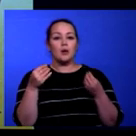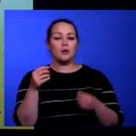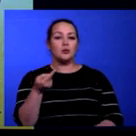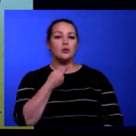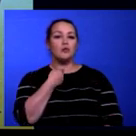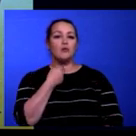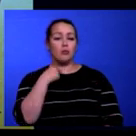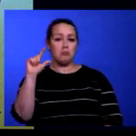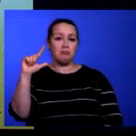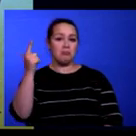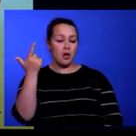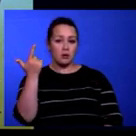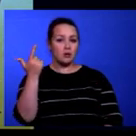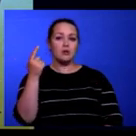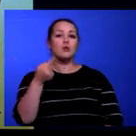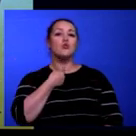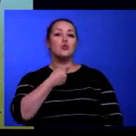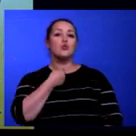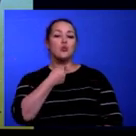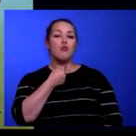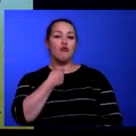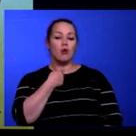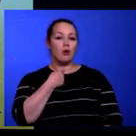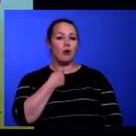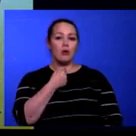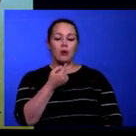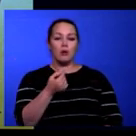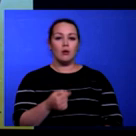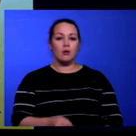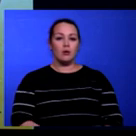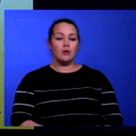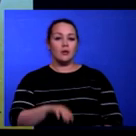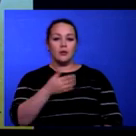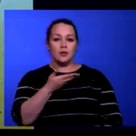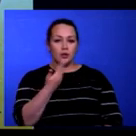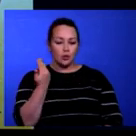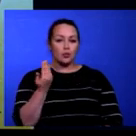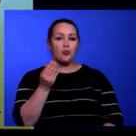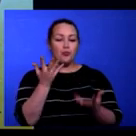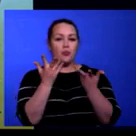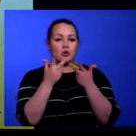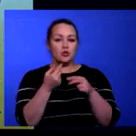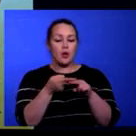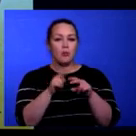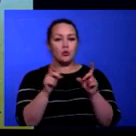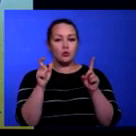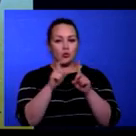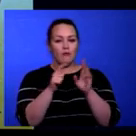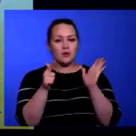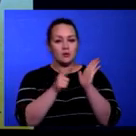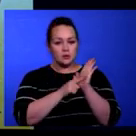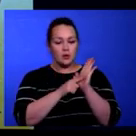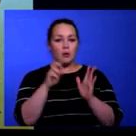ь не обозначает звука давайте посчитаем в этом слове 7